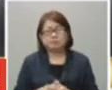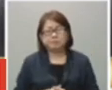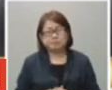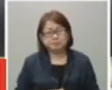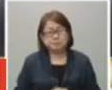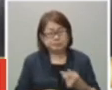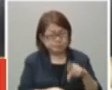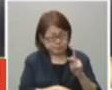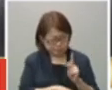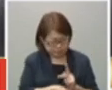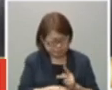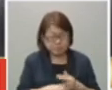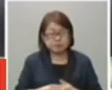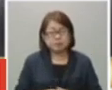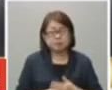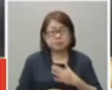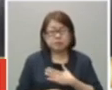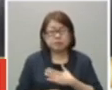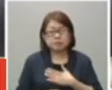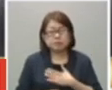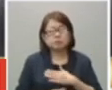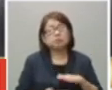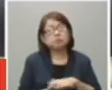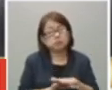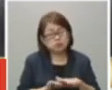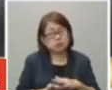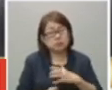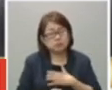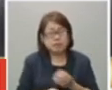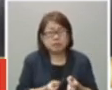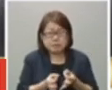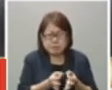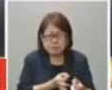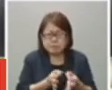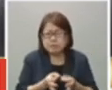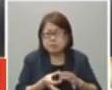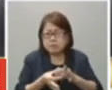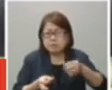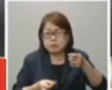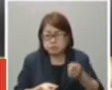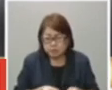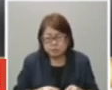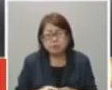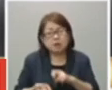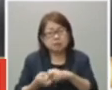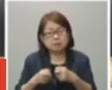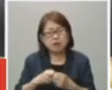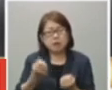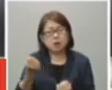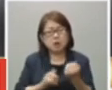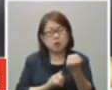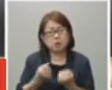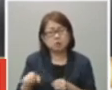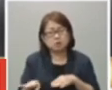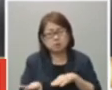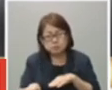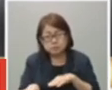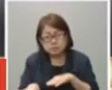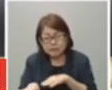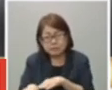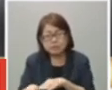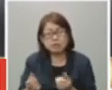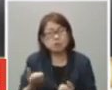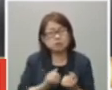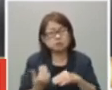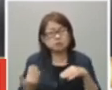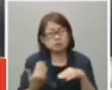านที่เคารพครับกระผมจะต้องขออนุญาตชี้แจงข้อเท็จจริงของการจราจรในกรุงเทพมหานครเนี่ยให้ท่านประธานทรา